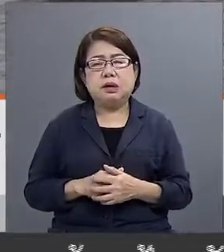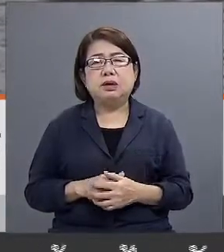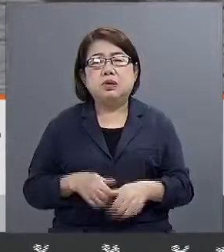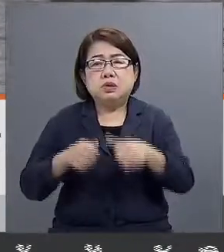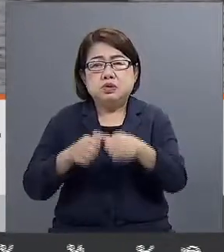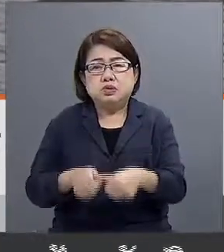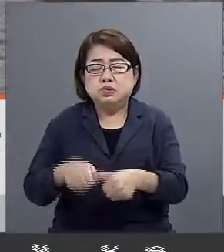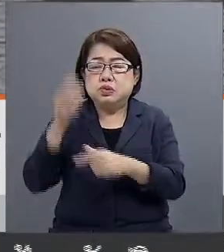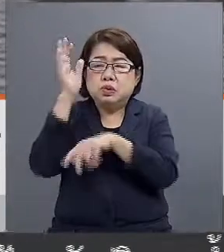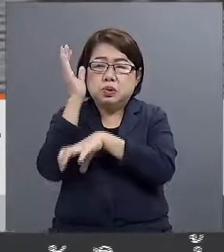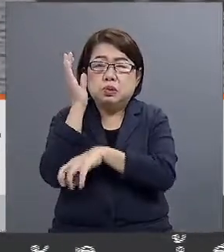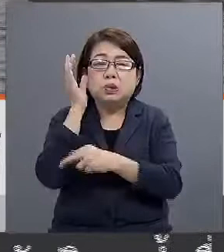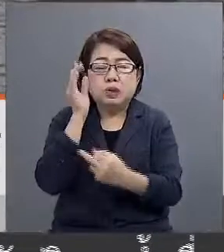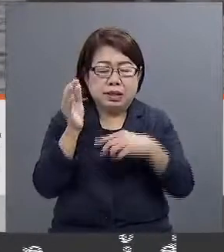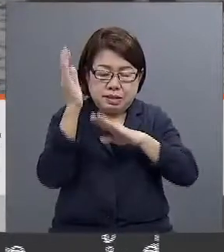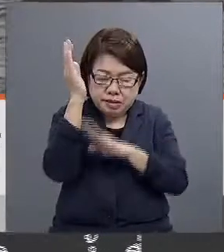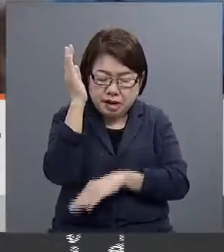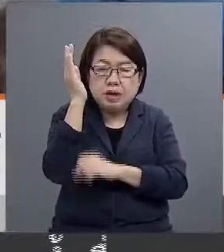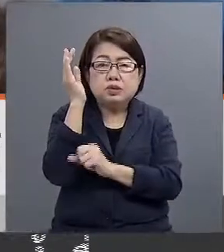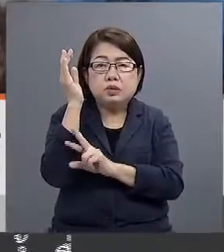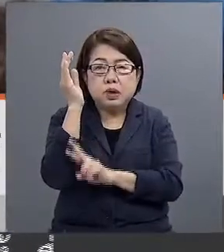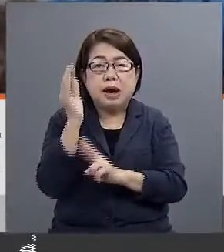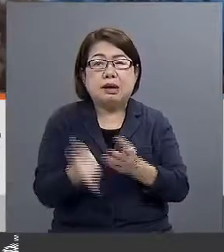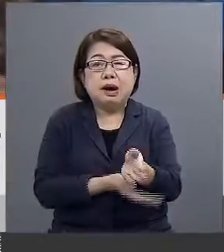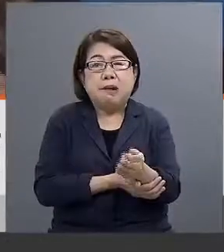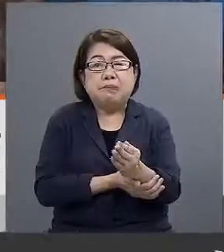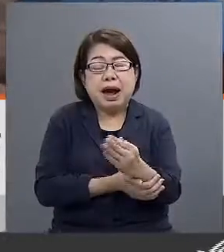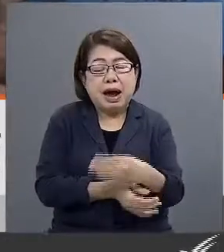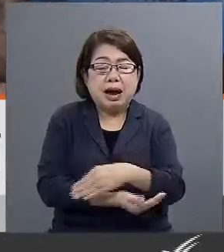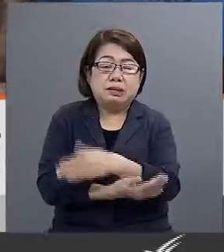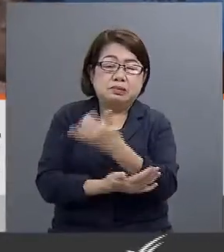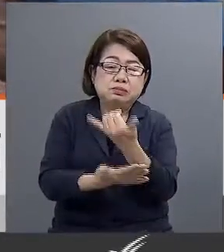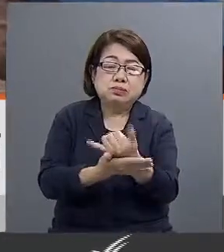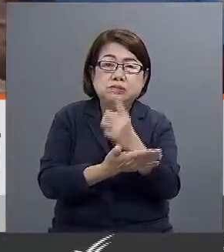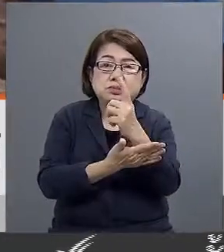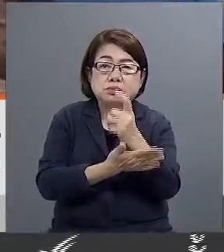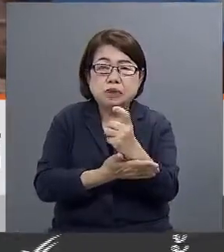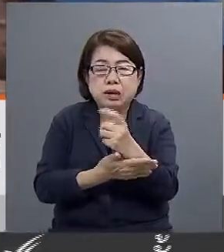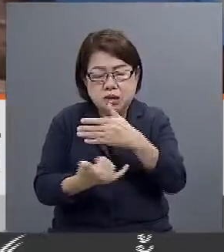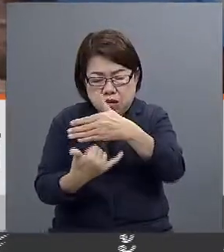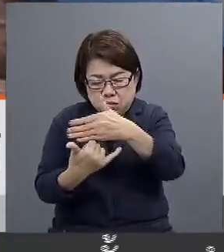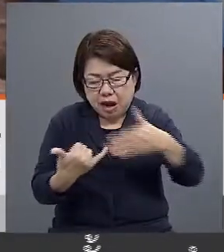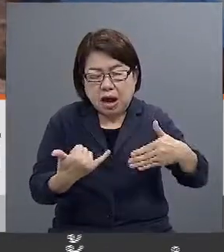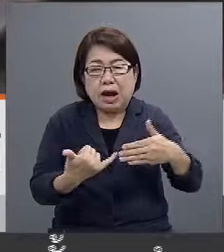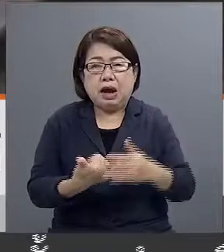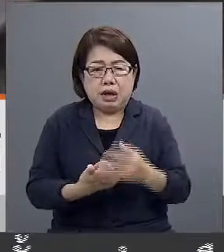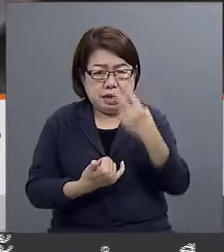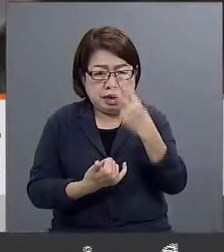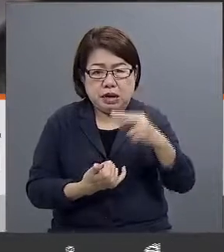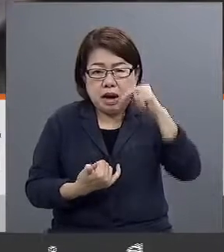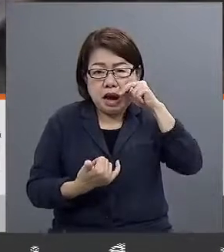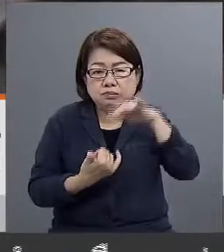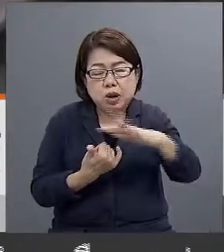เพื่อผ่าพิสูจน์ซากวาฬรูดาร์หาสาเหตุการตายเมื่อวานนี้พบซากวันถูกคลื่นซัดติดโขดหิน